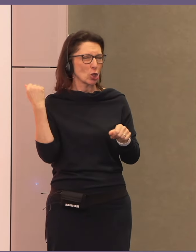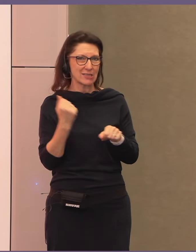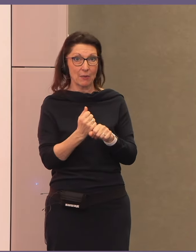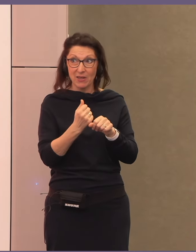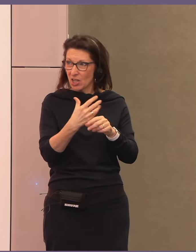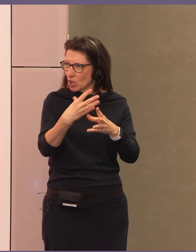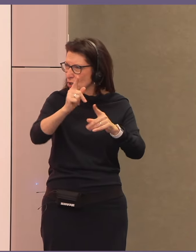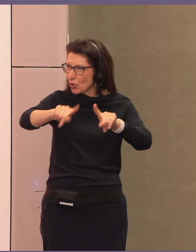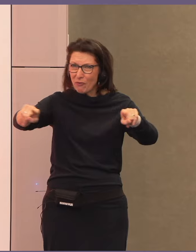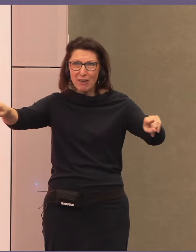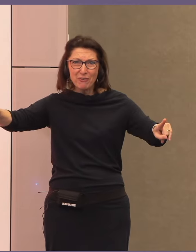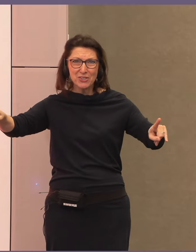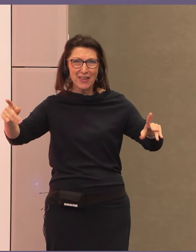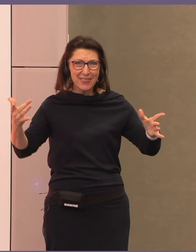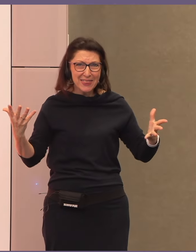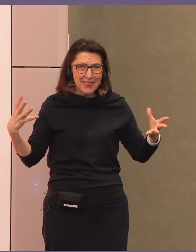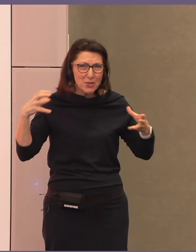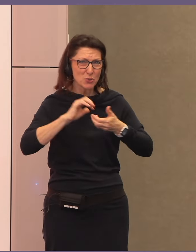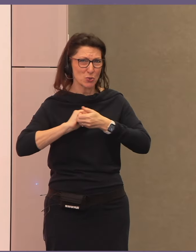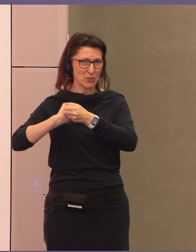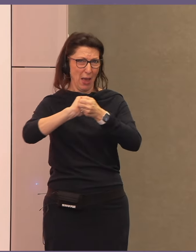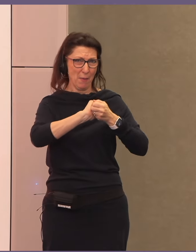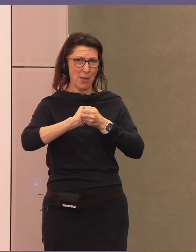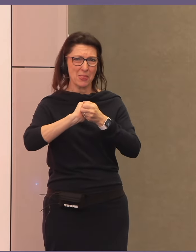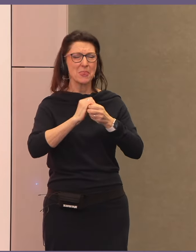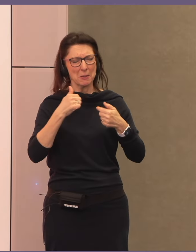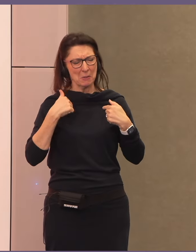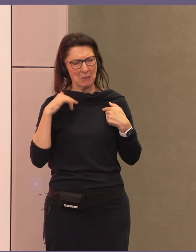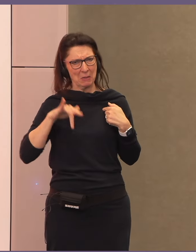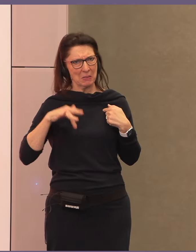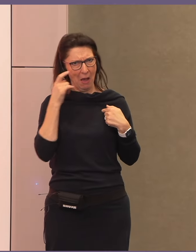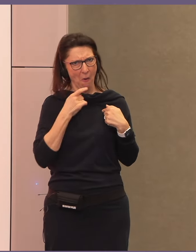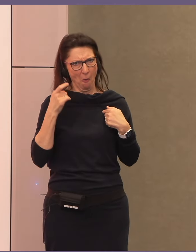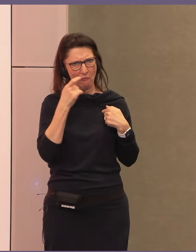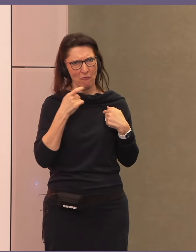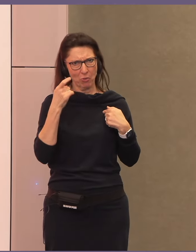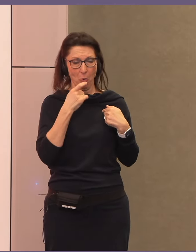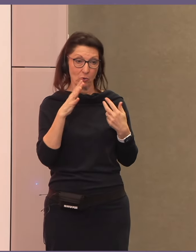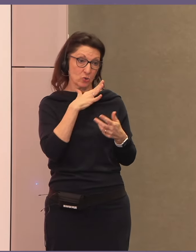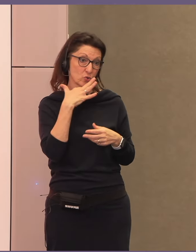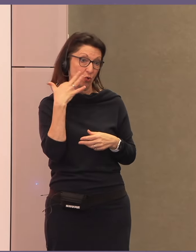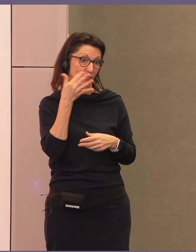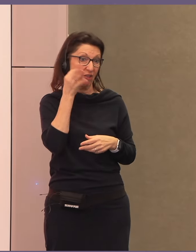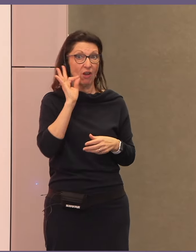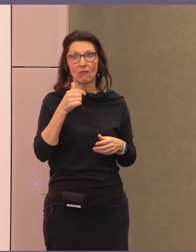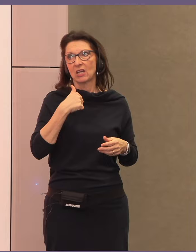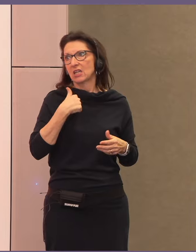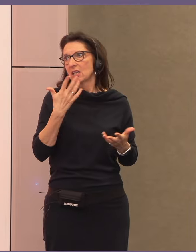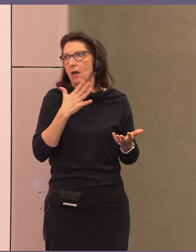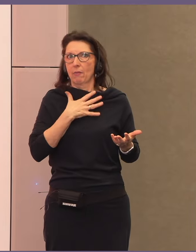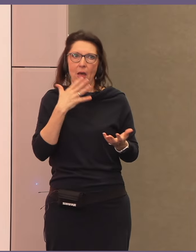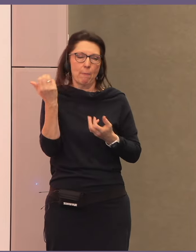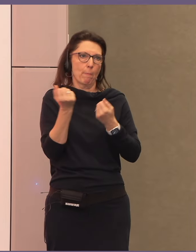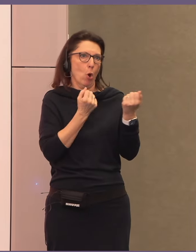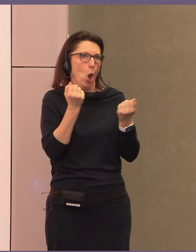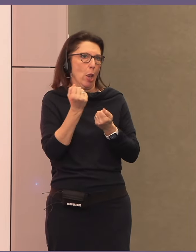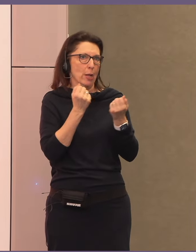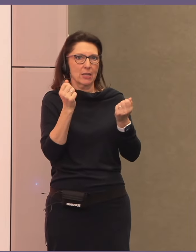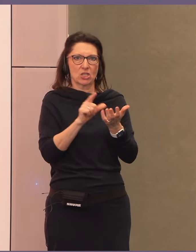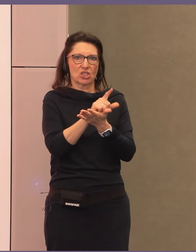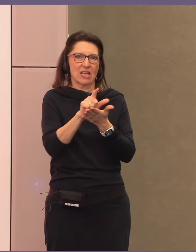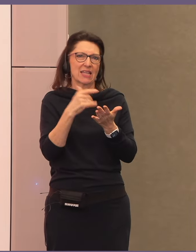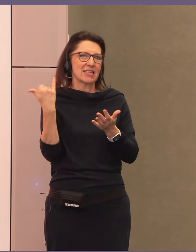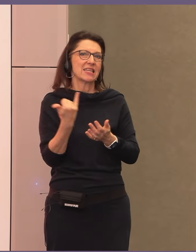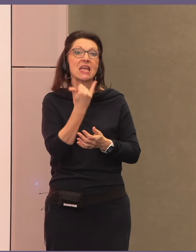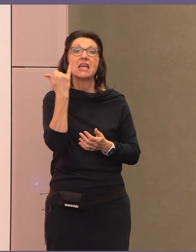und wie gesagt auch hoffnungsfroh. Und neben den vielen Frauen, deshalb bin ich in der Zeit meines politischen Lebens natürlich eine Verfechter